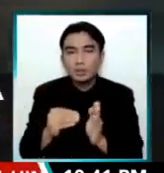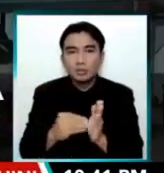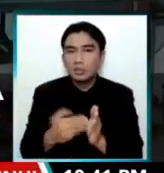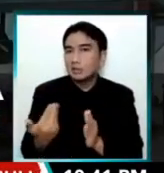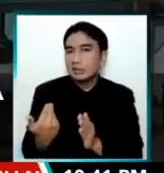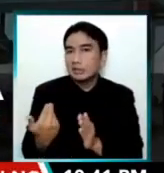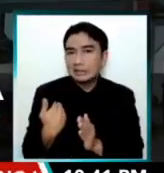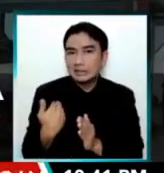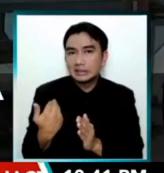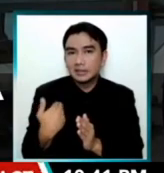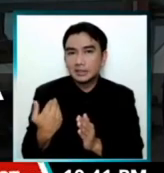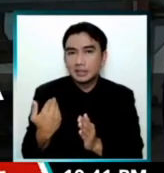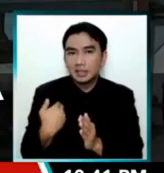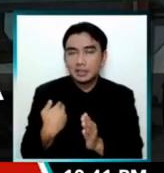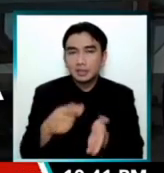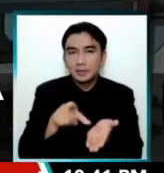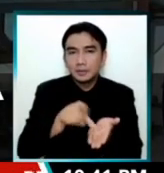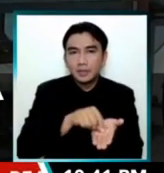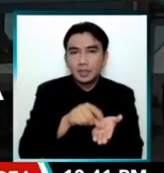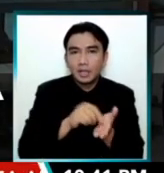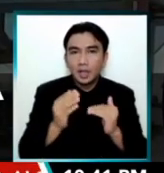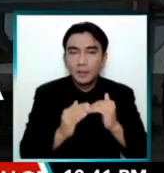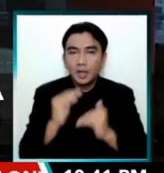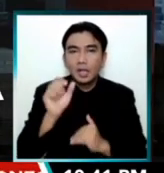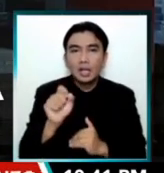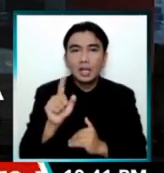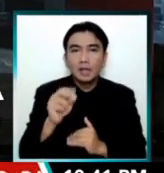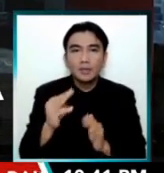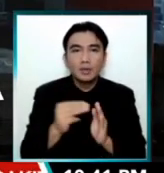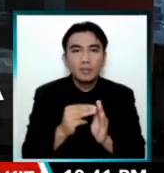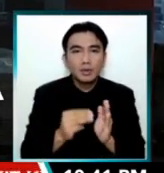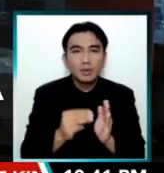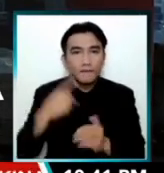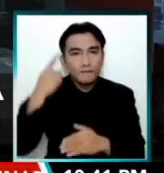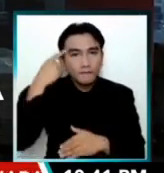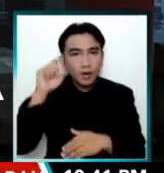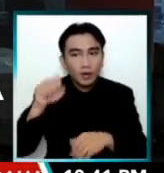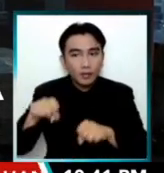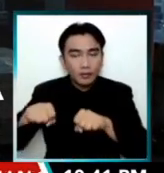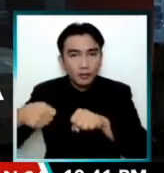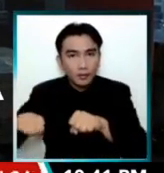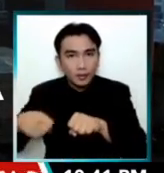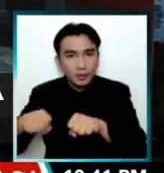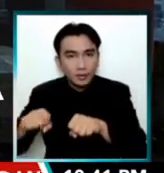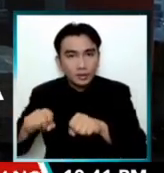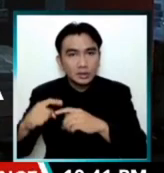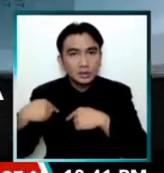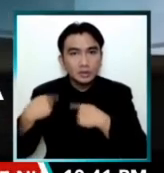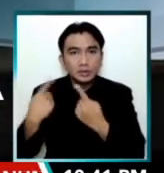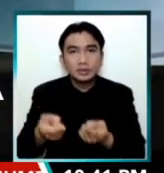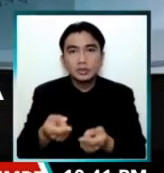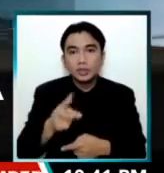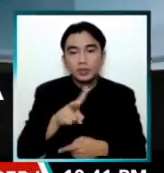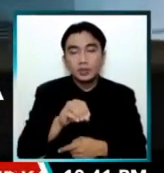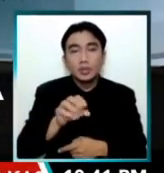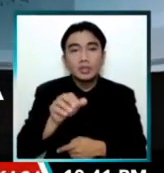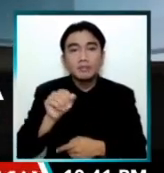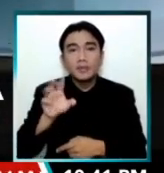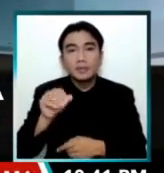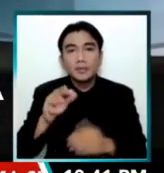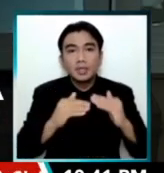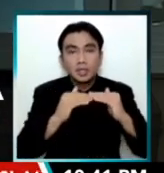napiprint. Lampas 11 million na mga plaka para sa mga motorsiklo simula taong 2015 pababa hanggang